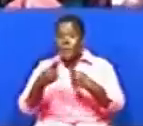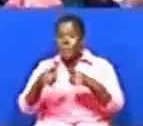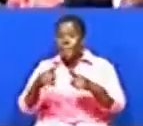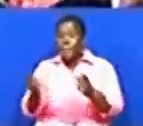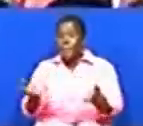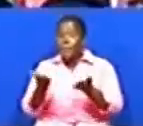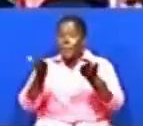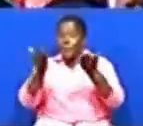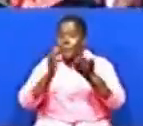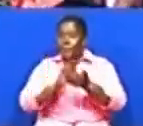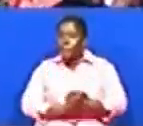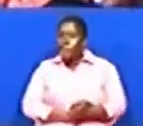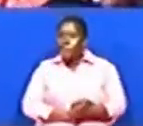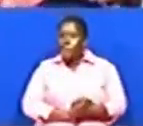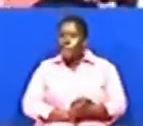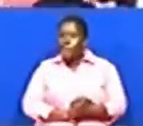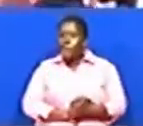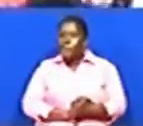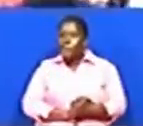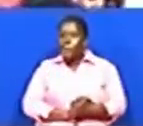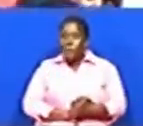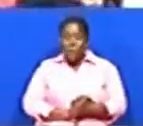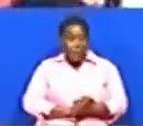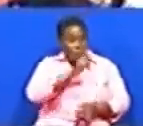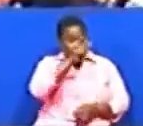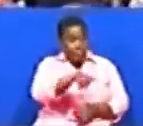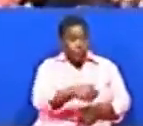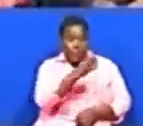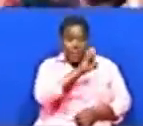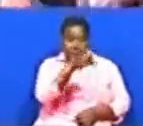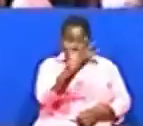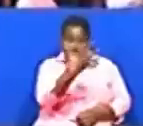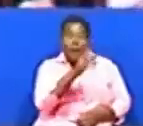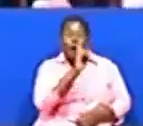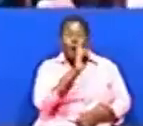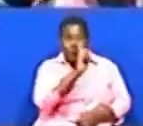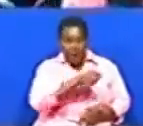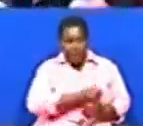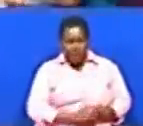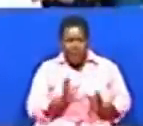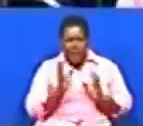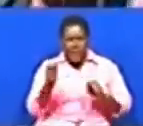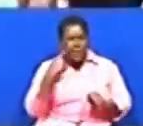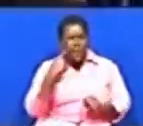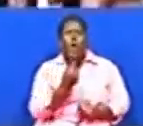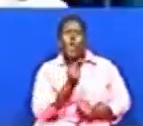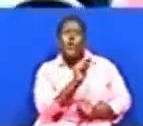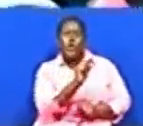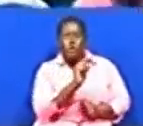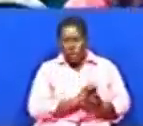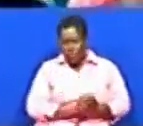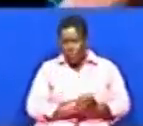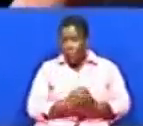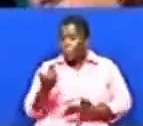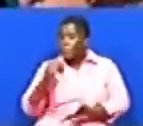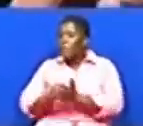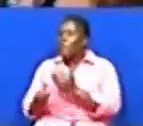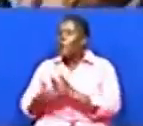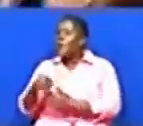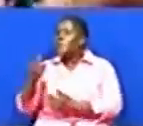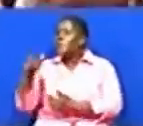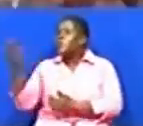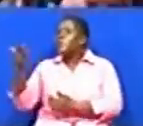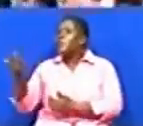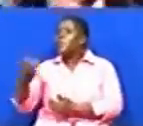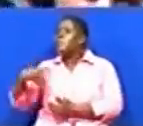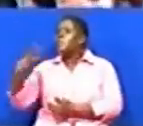zinazotekelezwa katika maeneo yao. Kuna mtu ana mchango wa shilingi 5000 lakini anaiona ndogo sana akijilinganisha